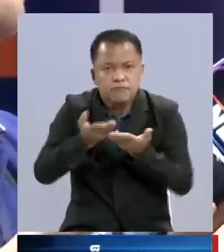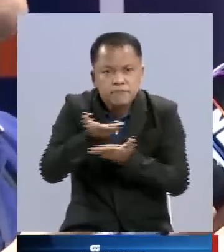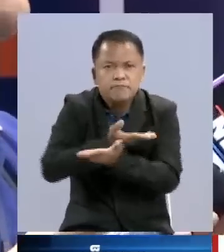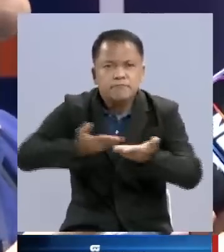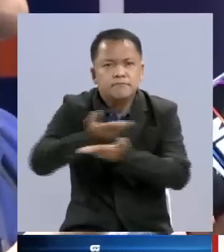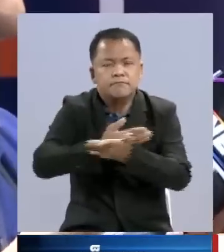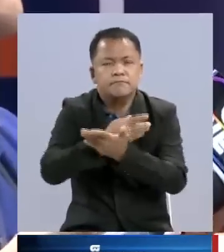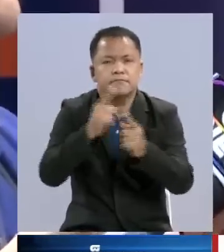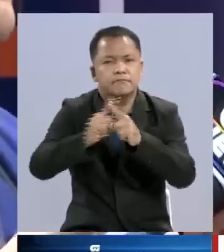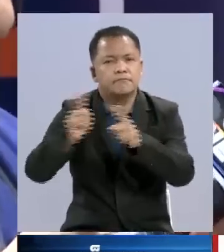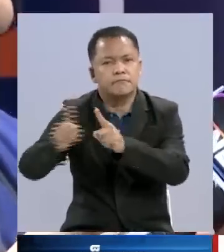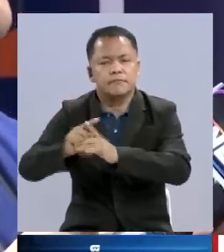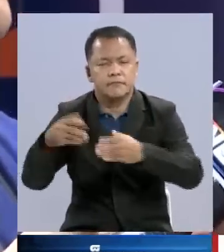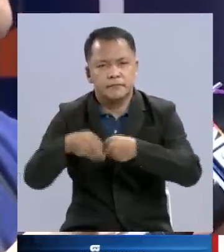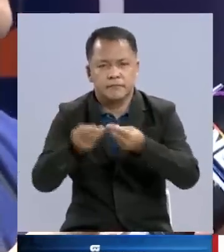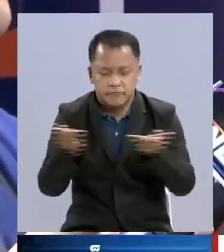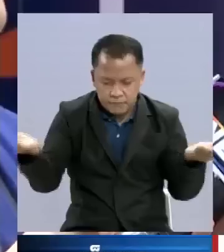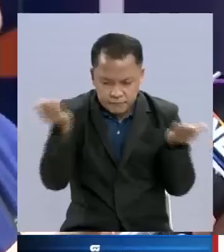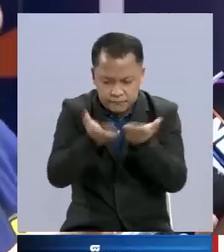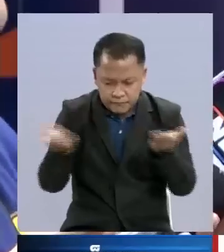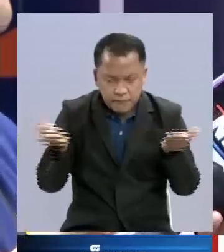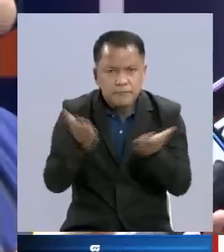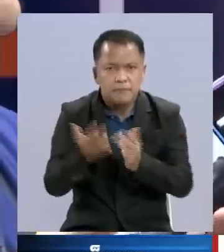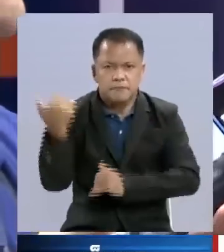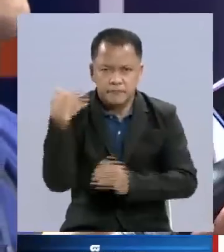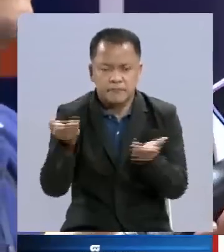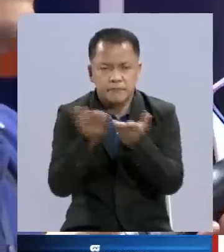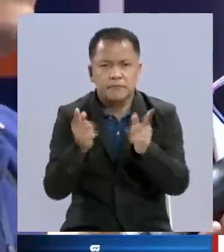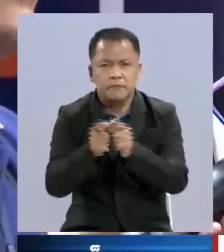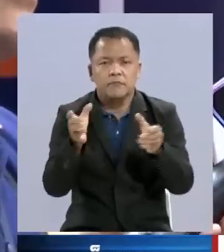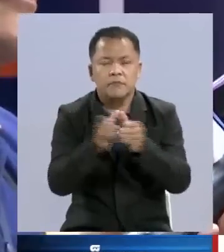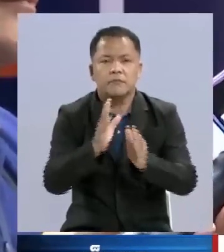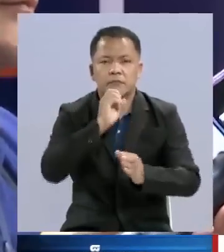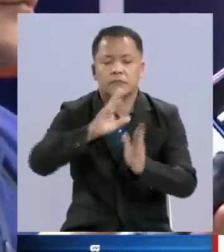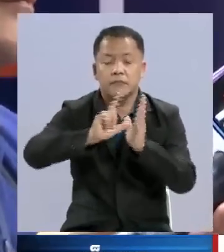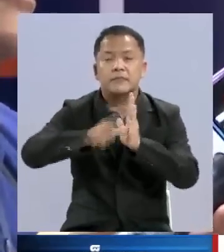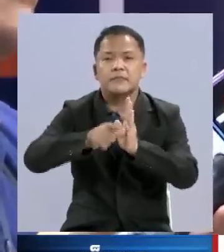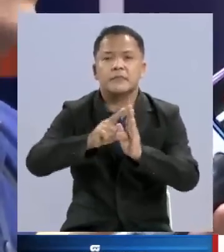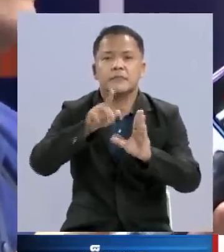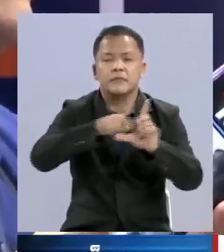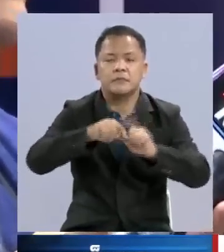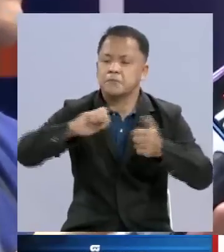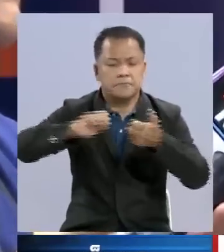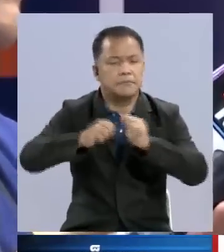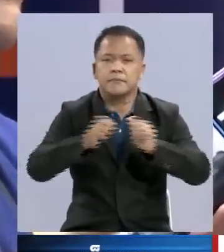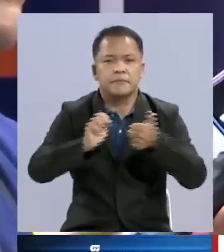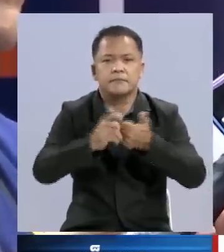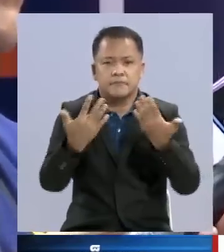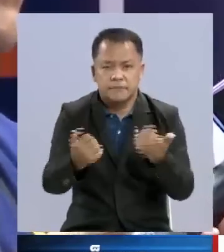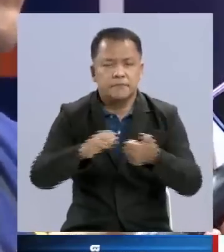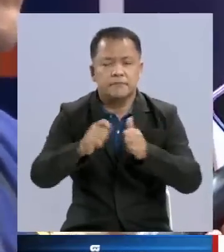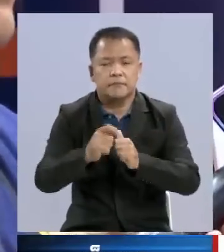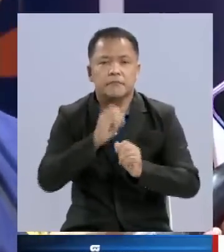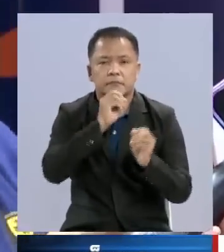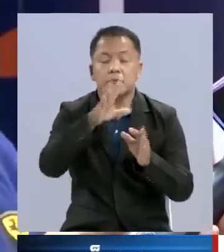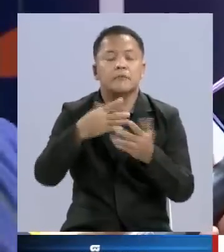ยมีหลายกรณีที่สามารถเทียบเคียงกันได้แล้วในมุมของคุณชัยวัฒน์ก็บอกว่าไม่น่าจะมีปัญหาอะไรสุดท้ายแล้วก็โบ